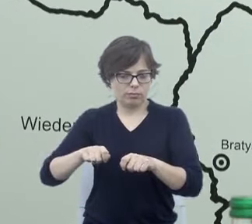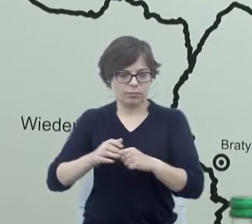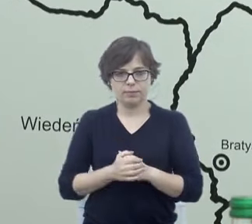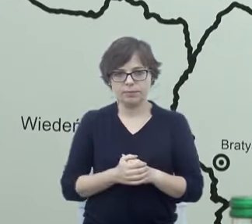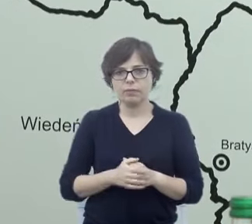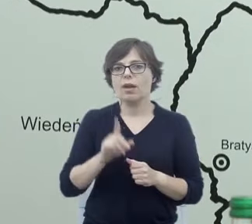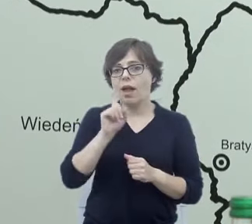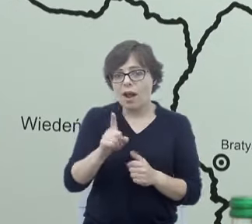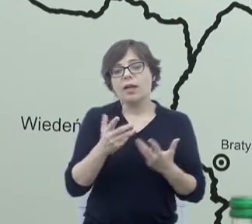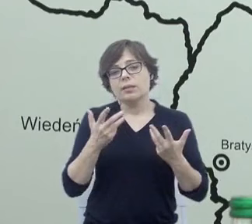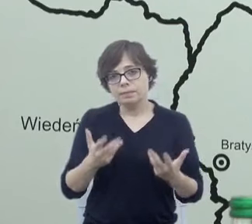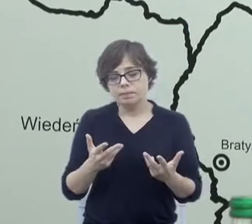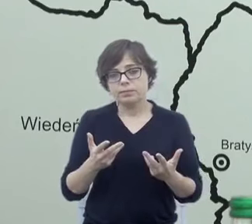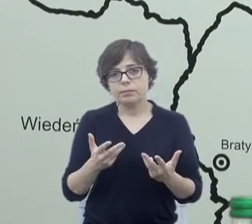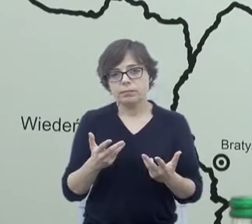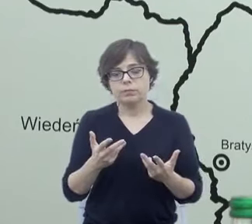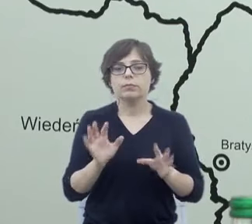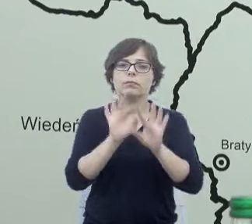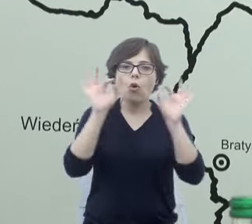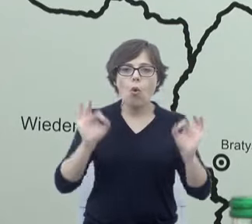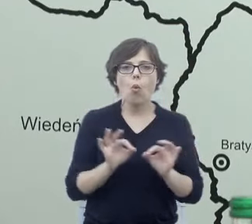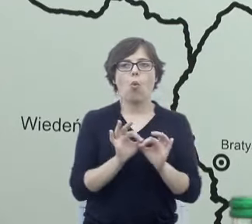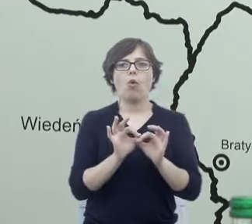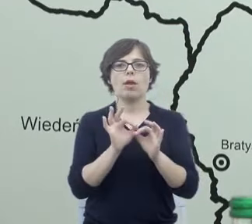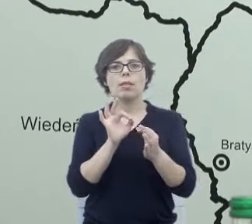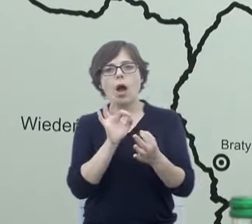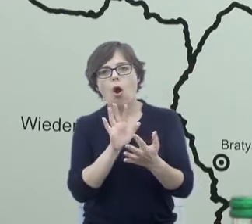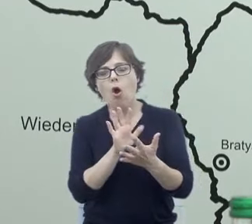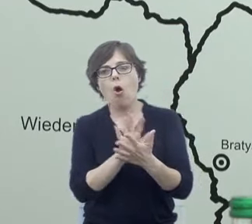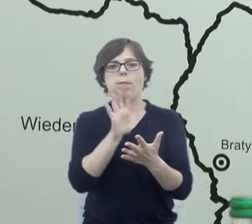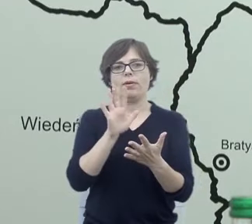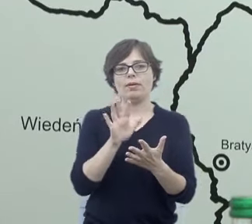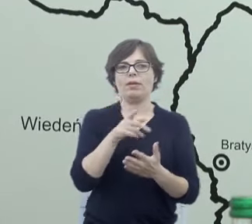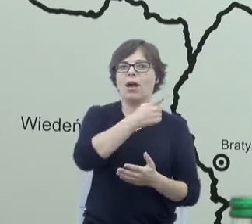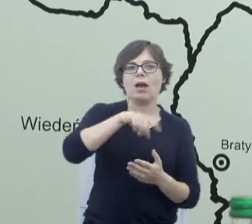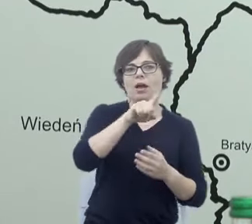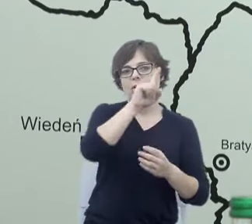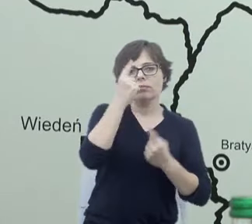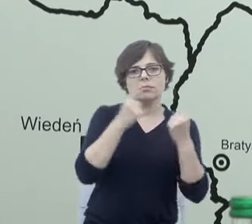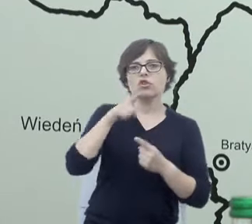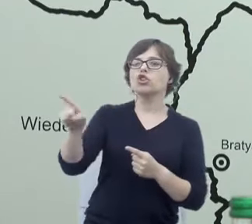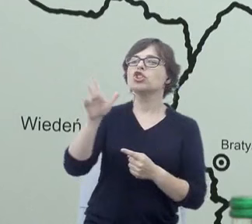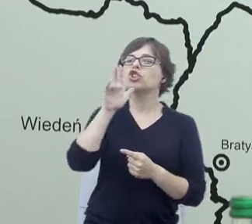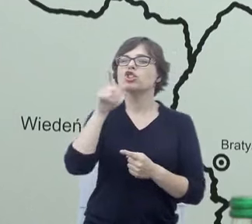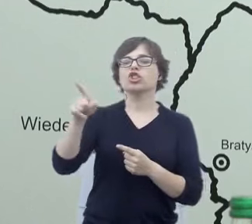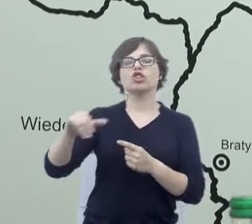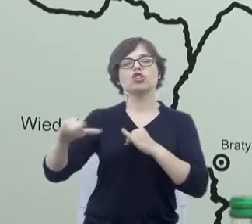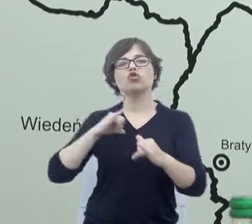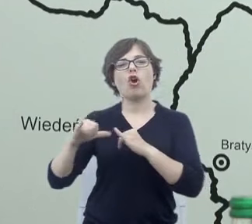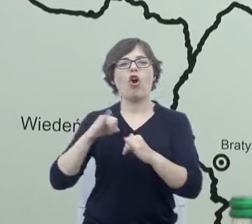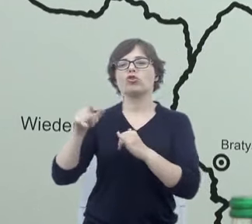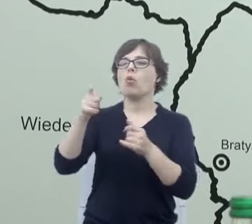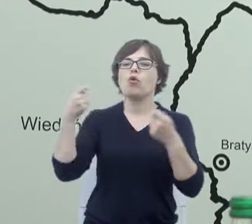nigdzie, no ale tak czy inaczej generalna opinia, że Żydzi z ulgą powitali okupanta sowieckiego, z